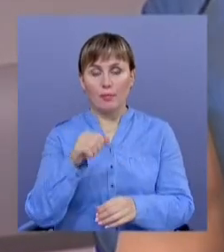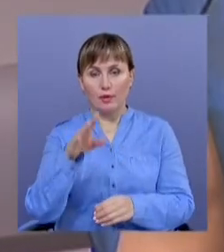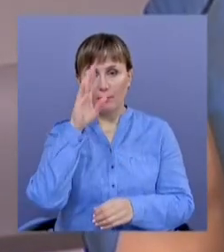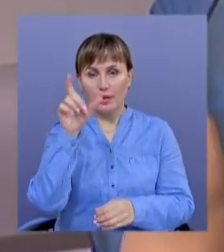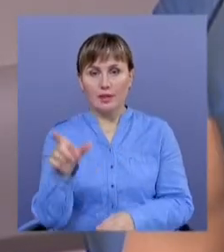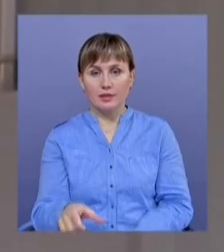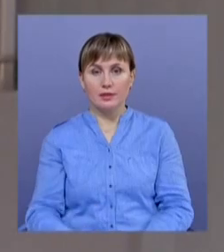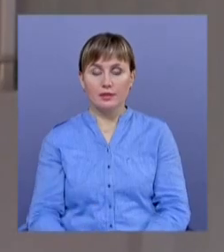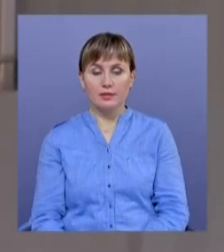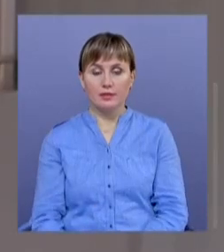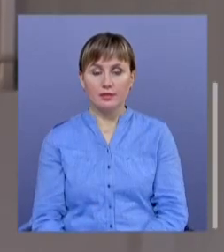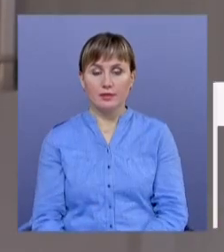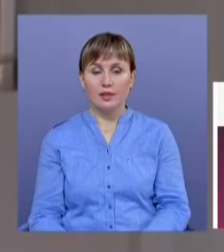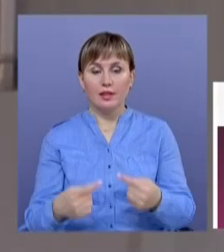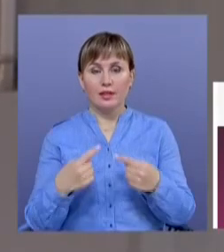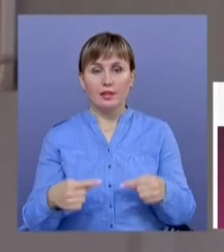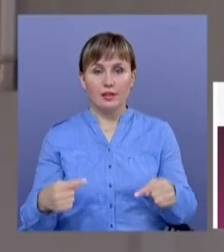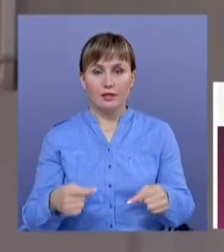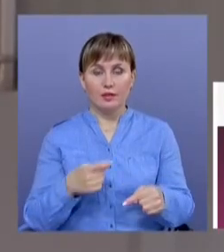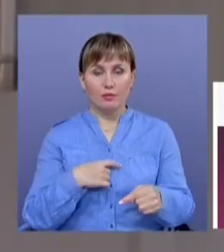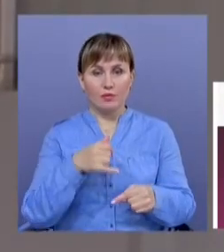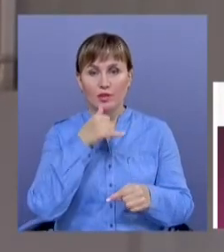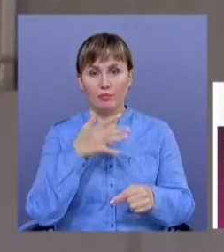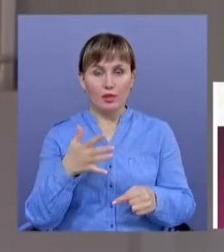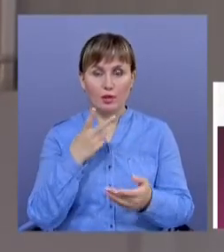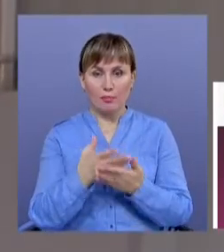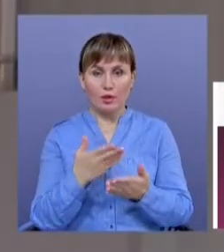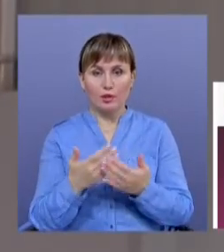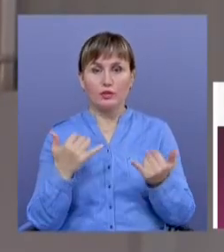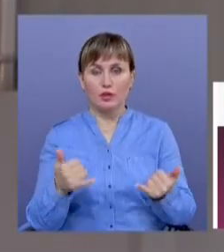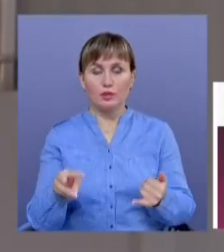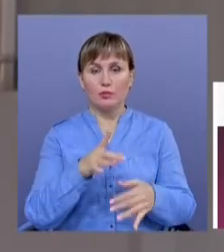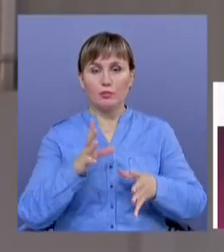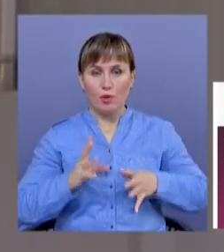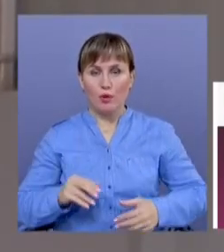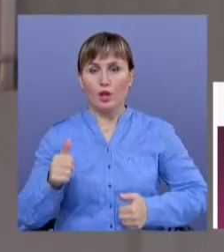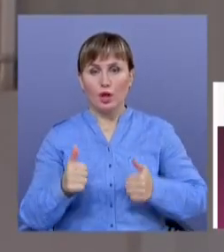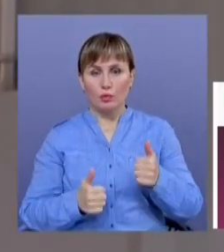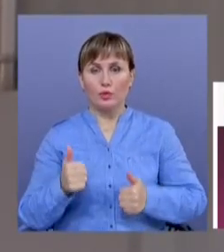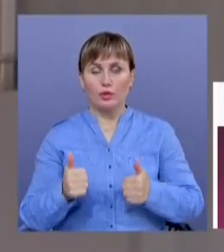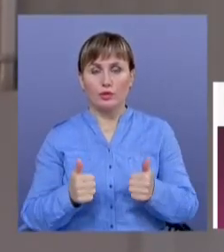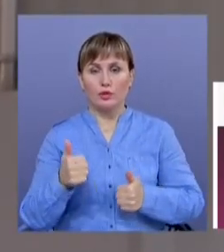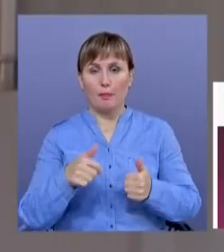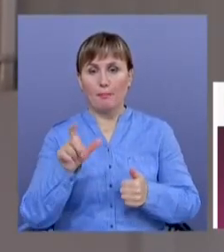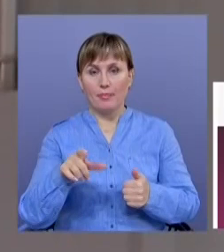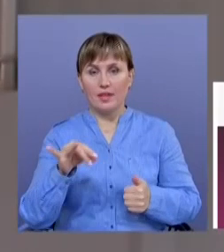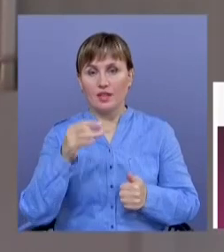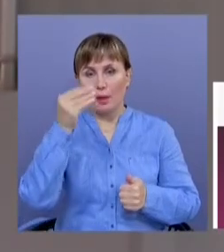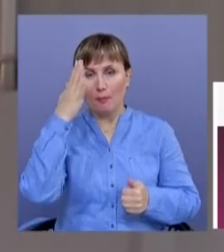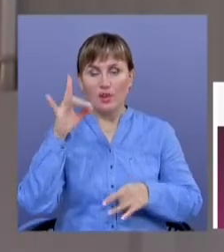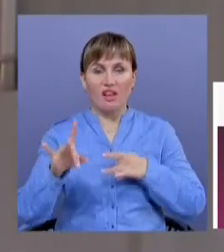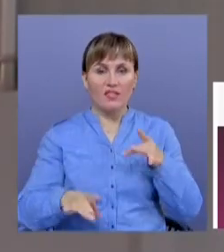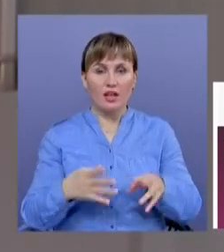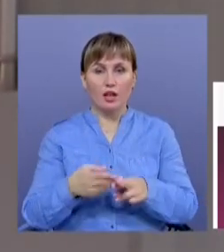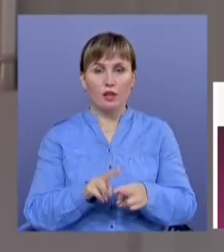сопернику. Некоторое время назад мы не могли такой результат показать, но сейчас мы спокойно конкурируем с соперником из Японии, Австралии,